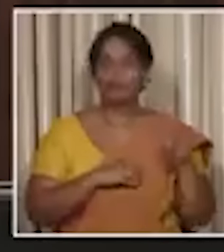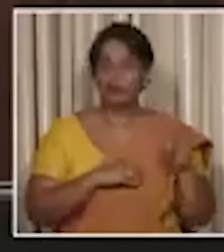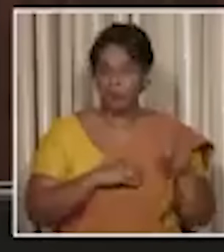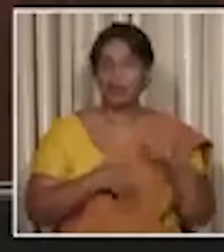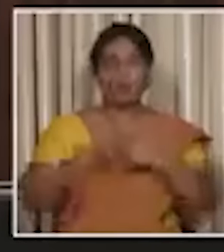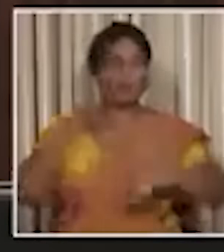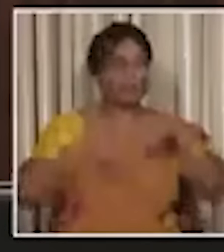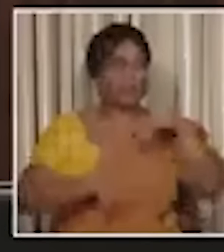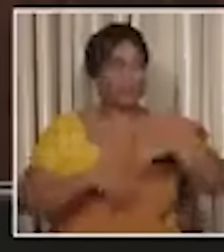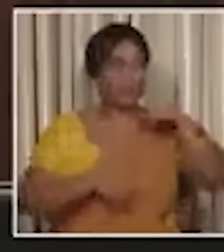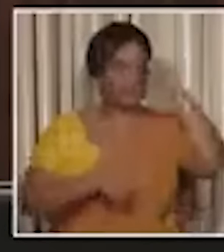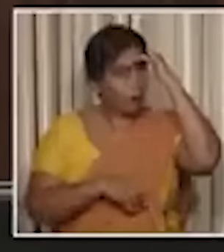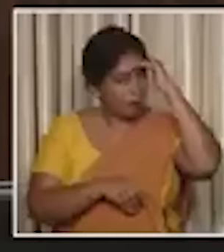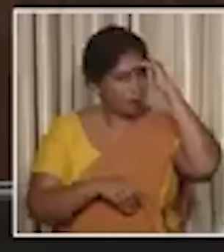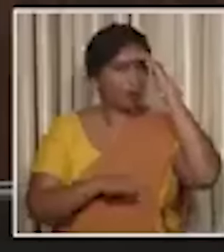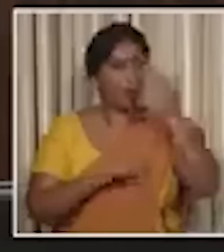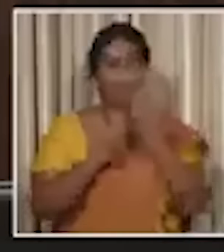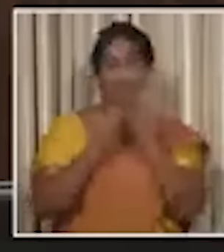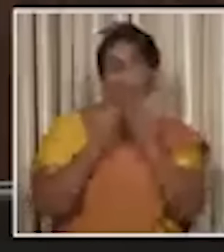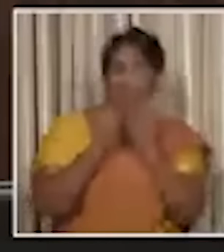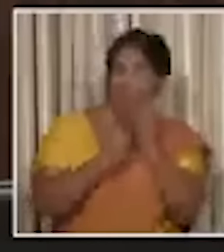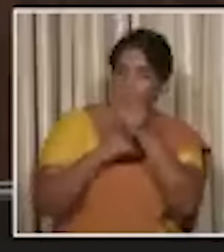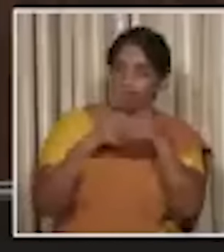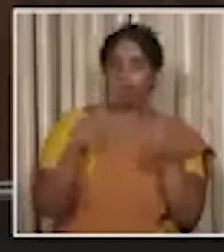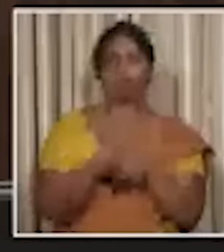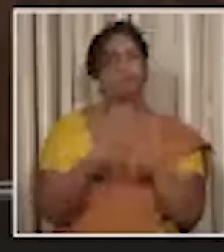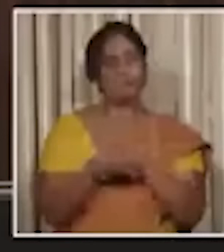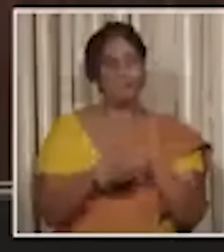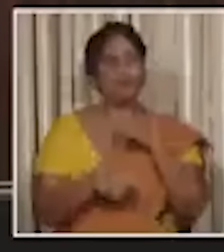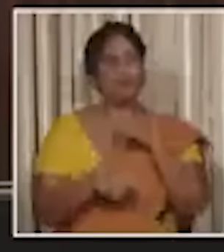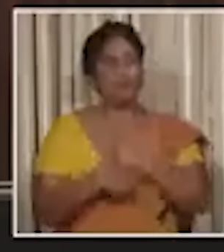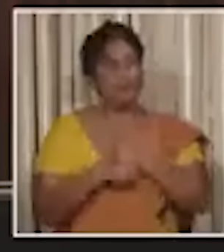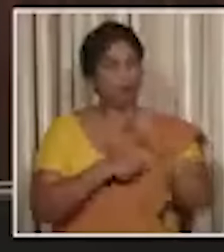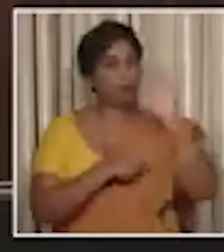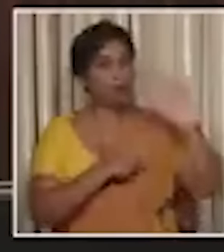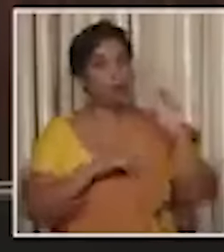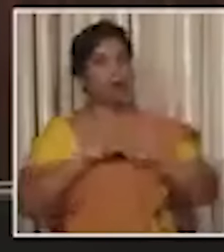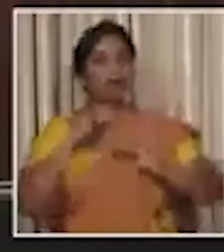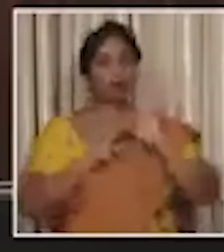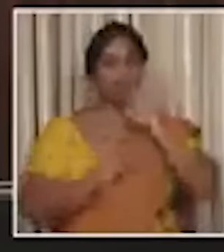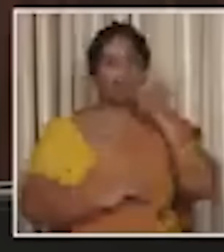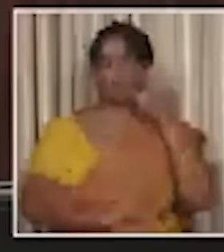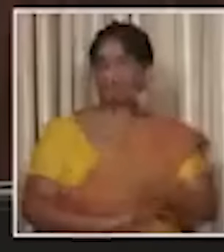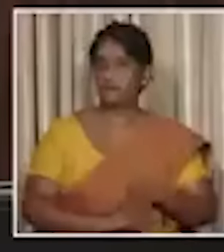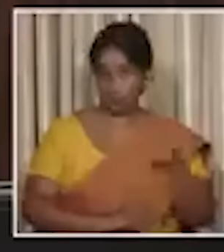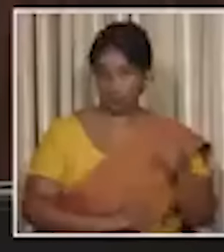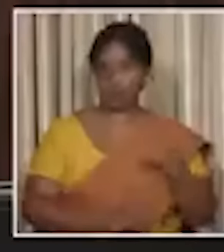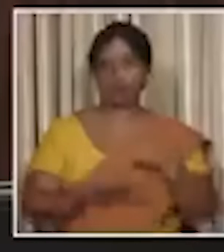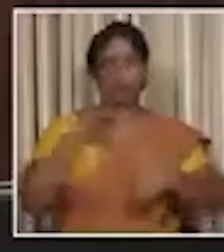දේශපාලන නායකත්වයේ මඟ පෙන්වීම වගේම රාජ්‍ය අංශයේ ක්‍රියාකාරීත්වය වැදගත්. ඒතුලත් එක්ක එකඟතාවයක් තිබෙන